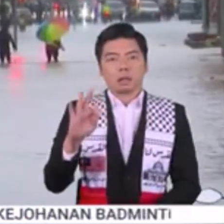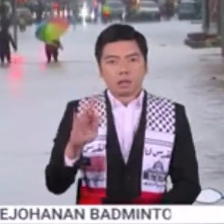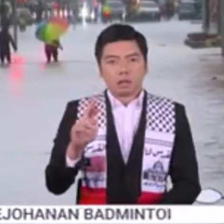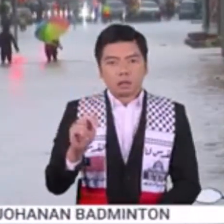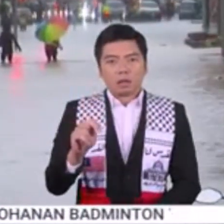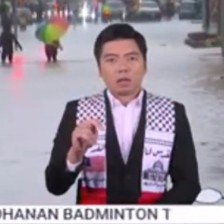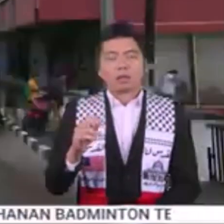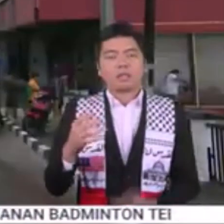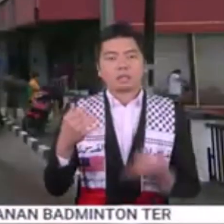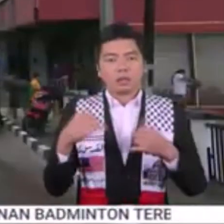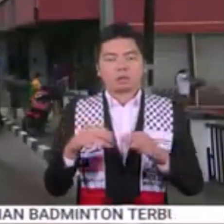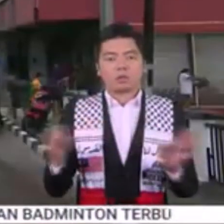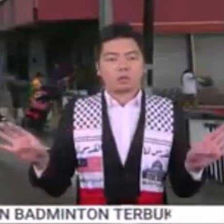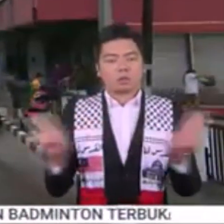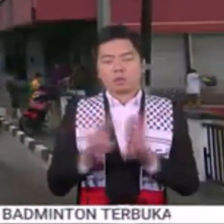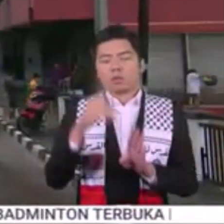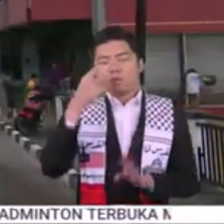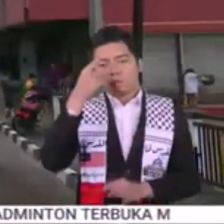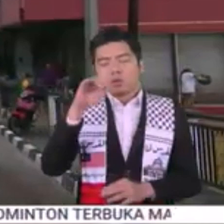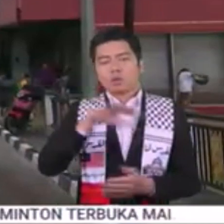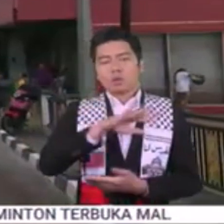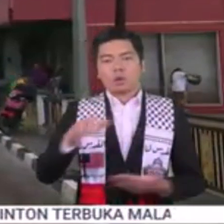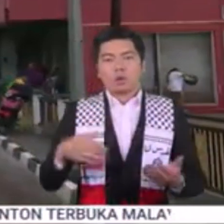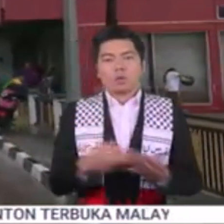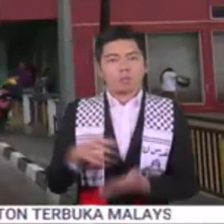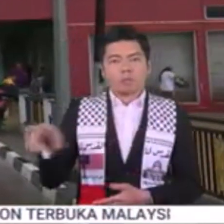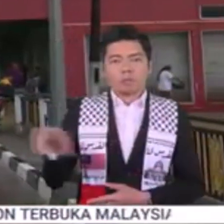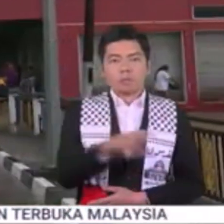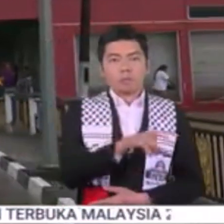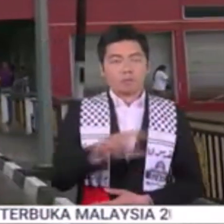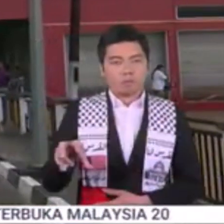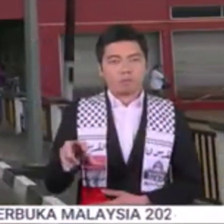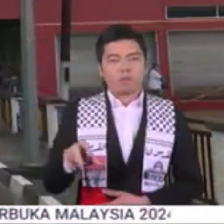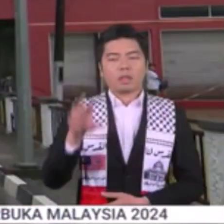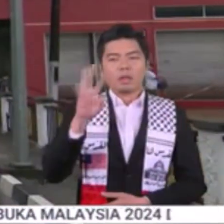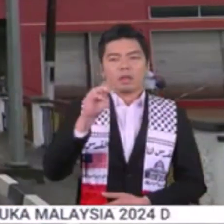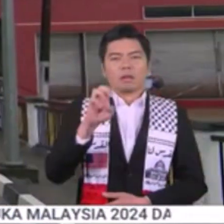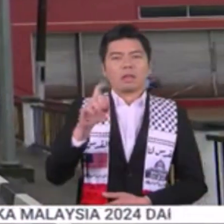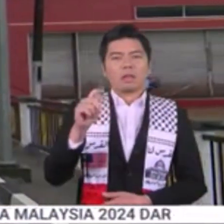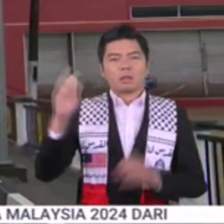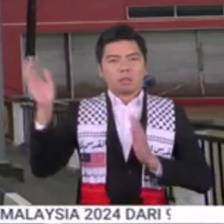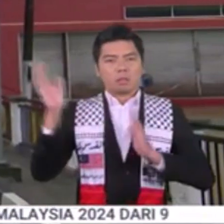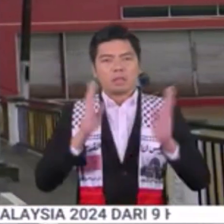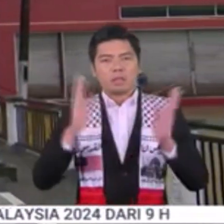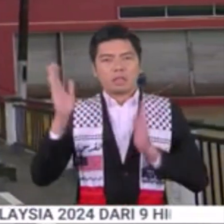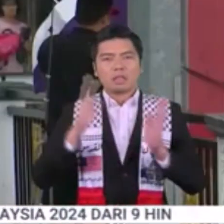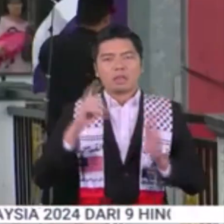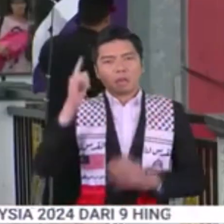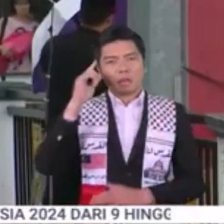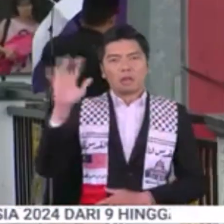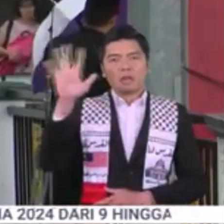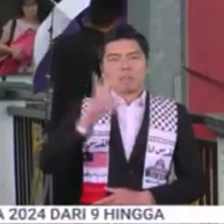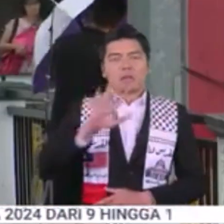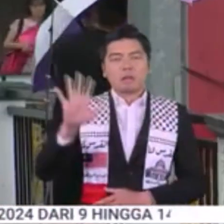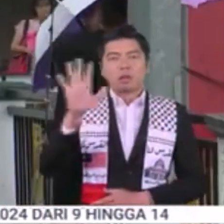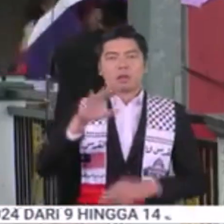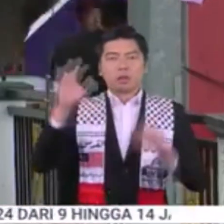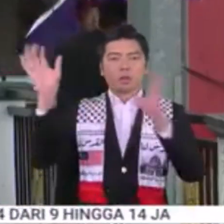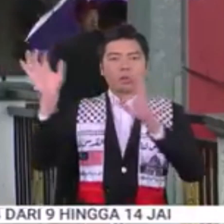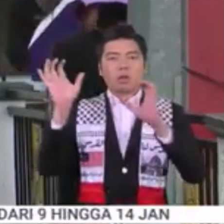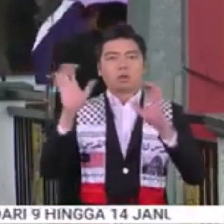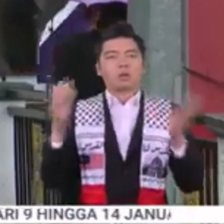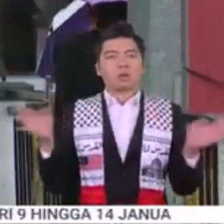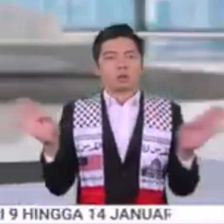kluang masih ditutup untuk semua kenderaan Med Malaysia meramalkan hujan lebab berterusan pada tahap buruk dijangka